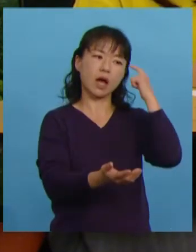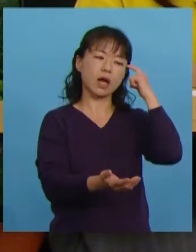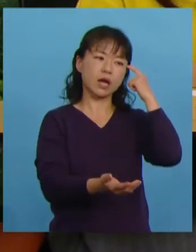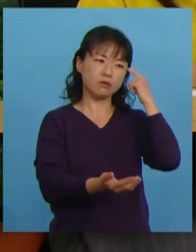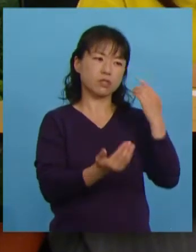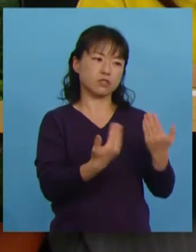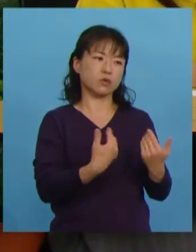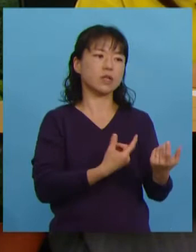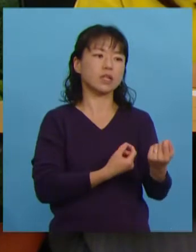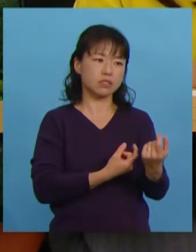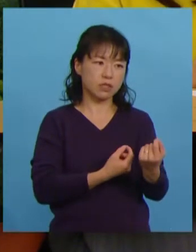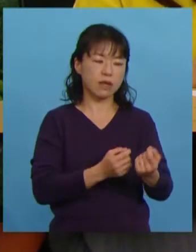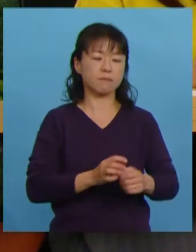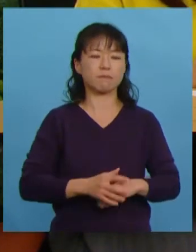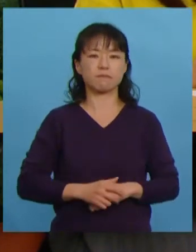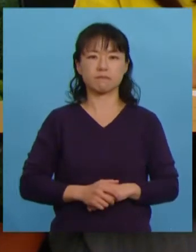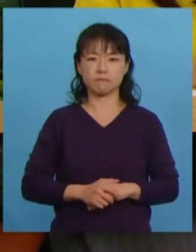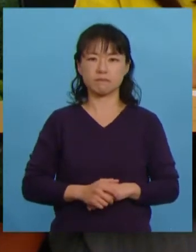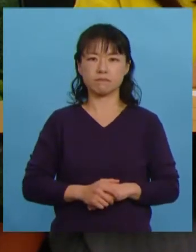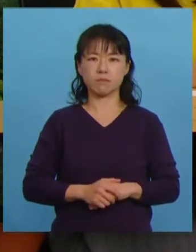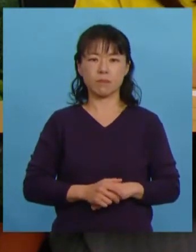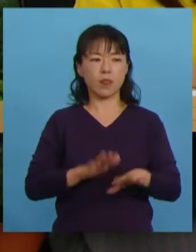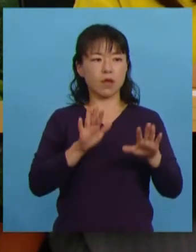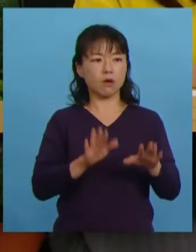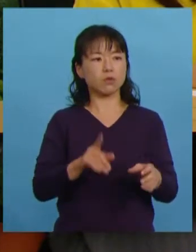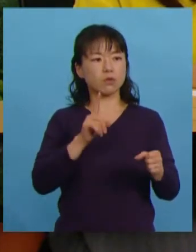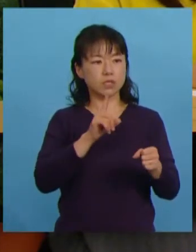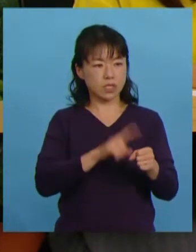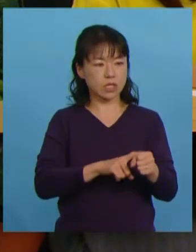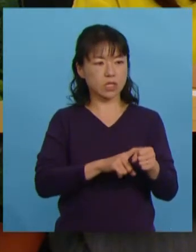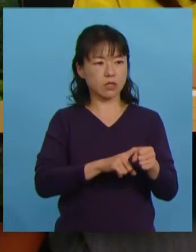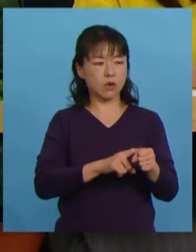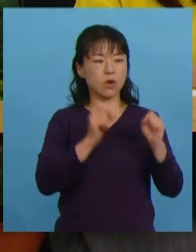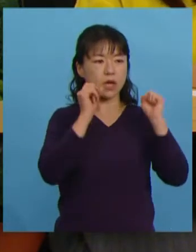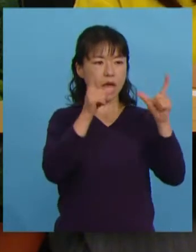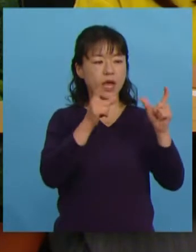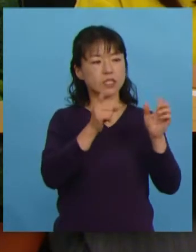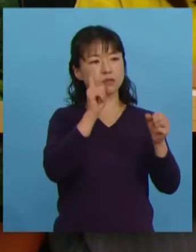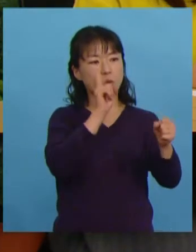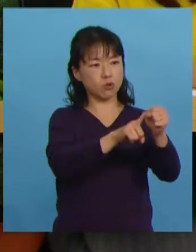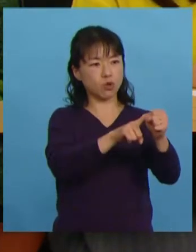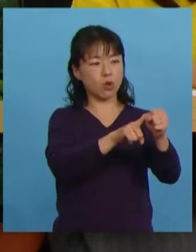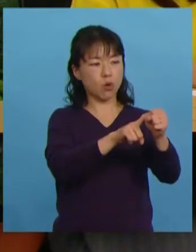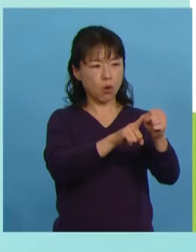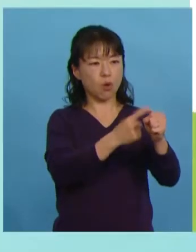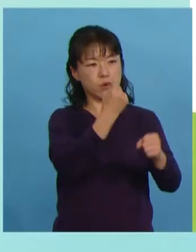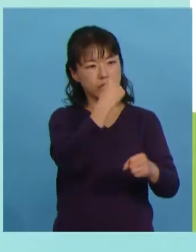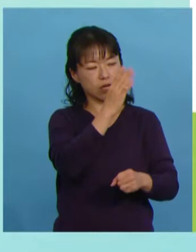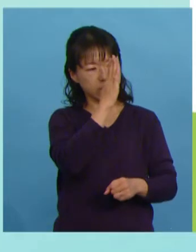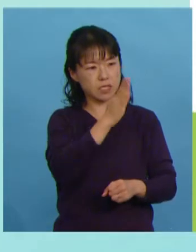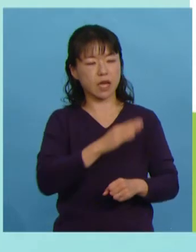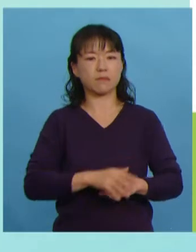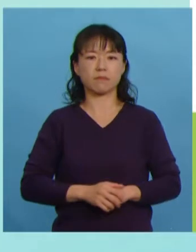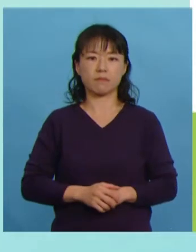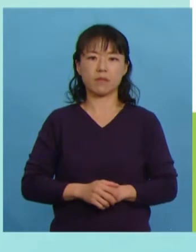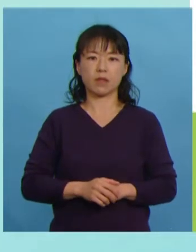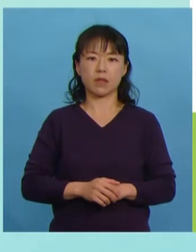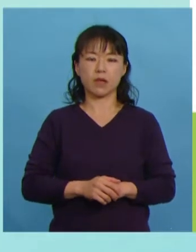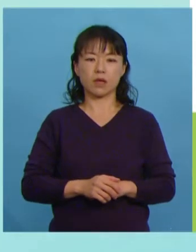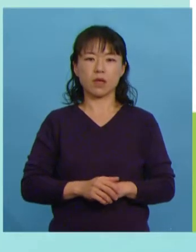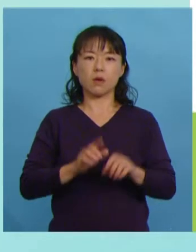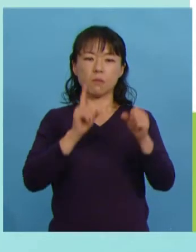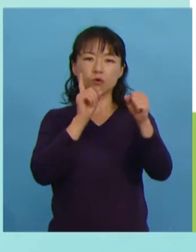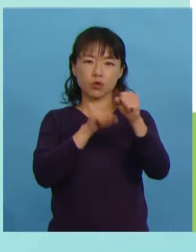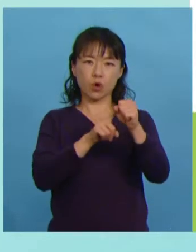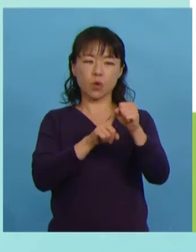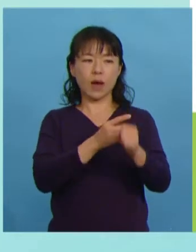はい、 よくわかりました。それでは今年の人権週間の啓発目標を教えてください。 はい、今年の啓発目標は